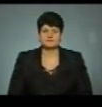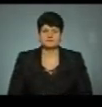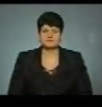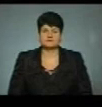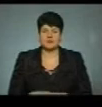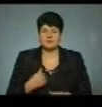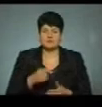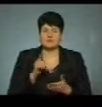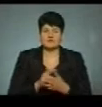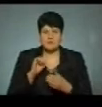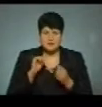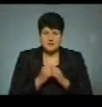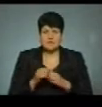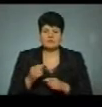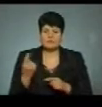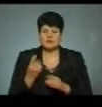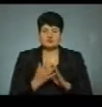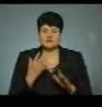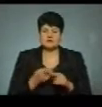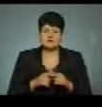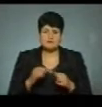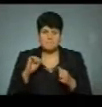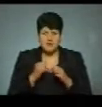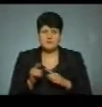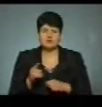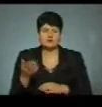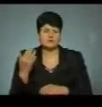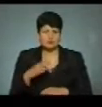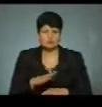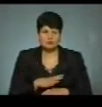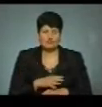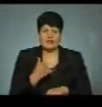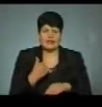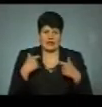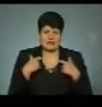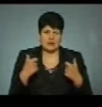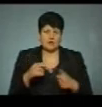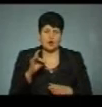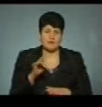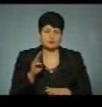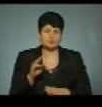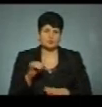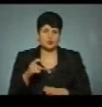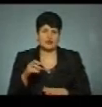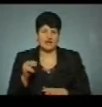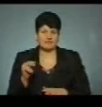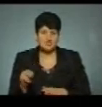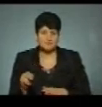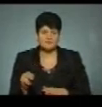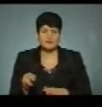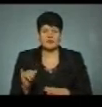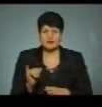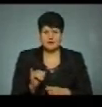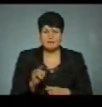Ми повинні пам'ятати, в першу чергу, це пам'ять, що колись був такий генерал, як Роман Шухевич. Ось, і треба